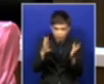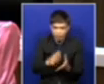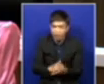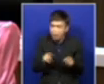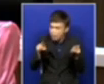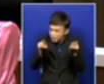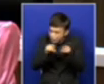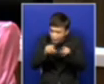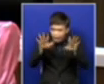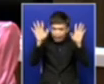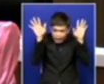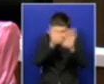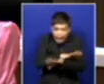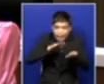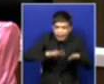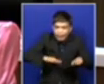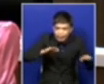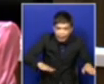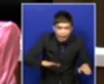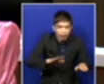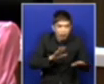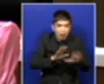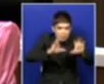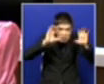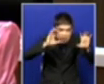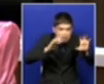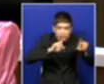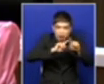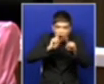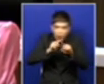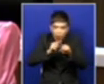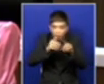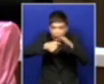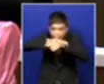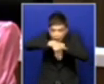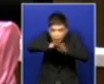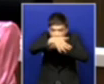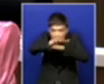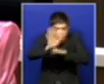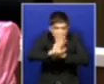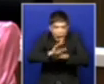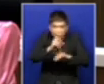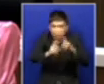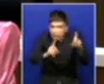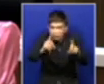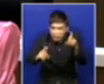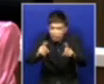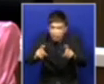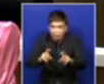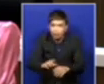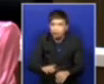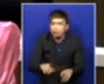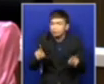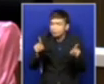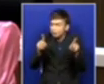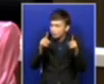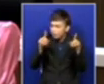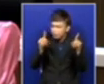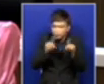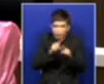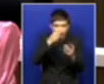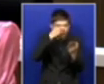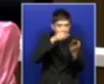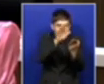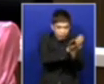ไปนะตายกันเยอะแต่ท่านลืมเปรียบเทียบลาวกัมพูชามาเลเซียสิงคโปร์ซึ่งประเทศแถบเราเนี่ยมันร้อนมันอยู่แกนโล